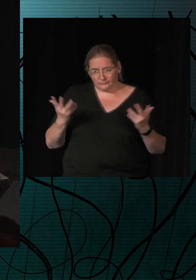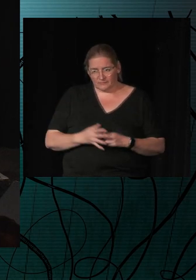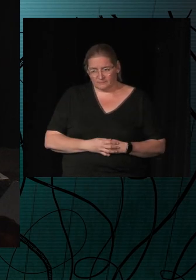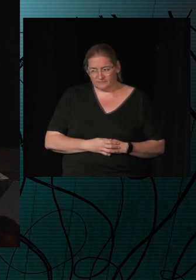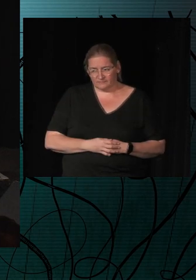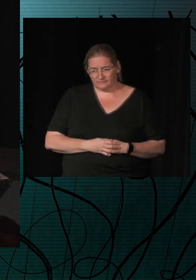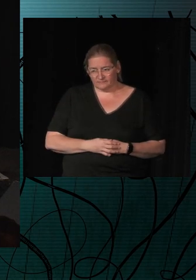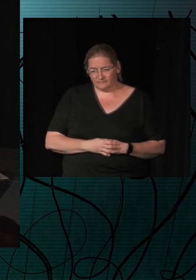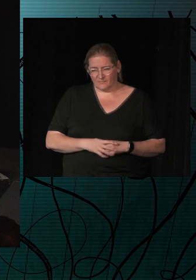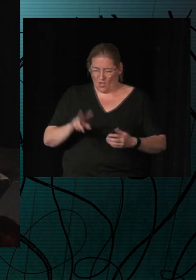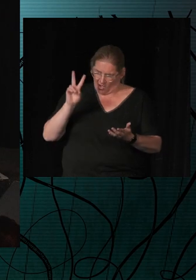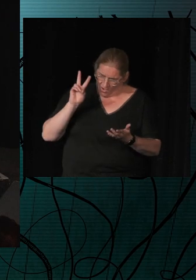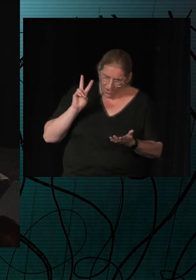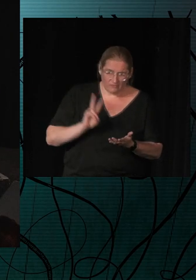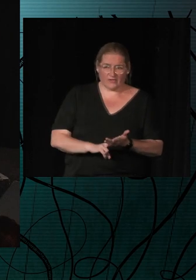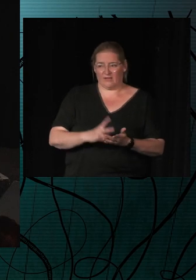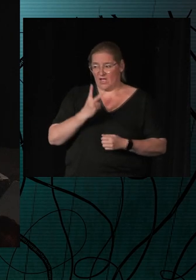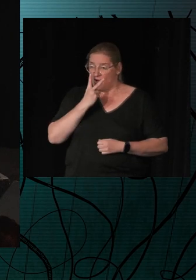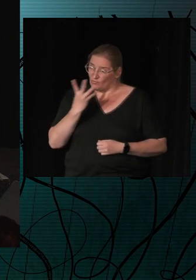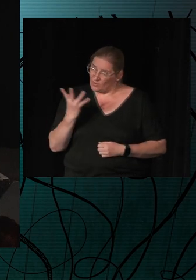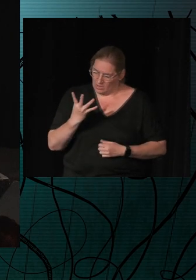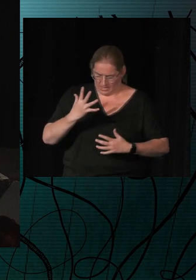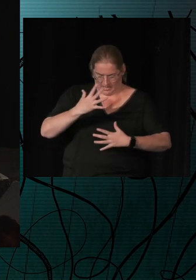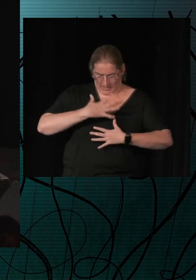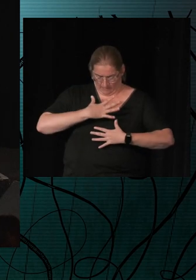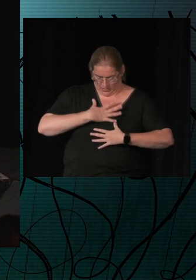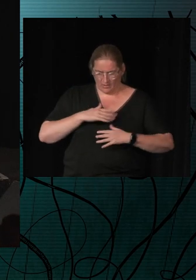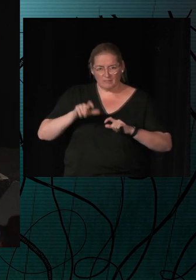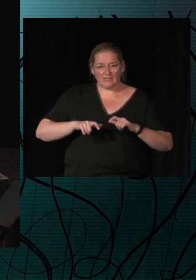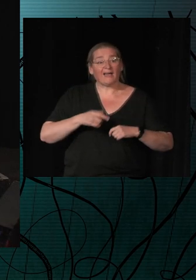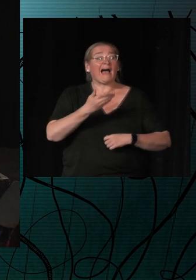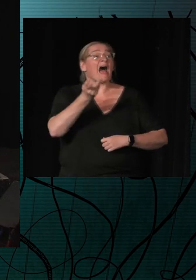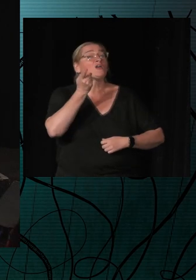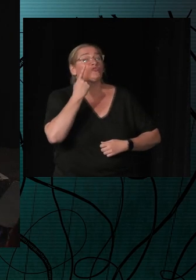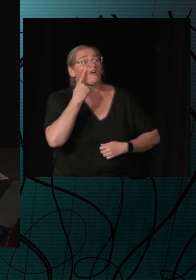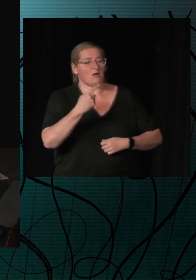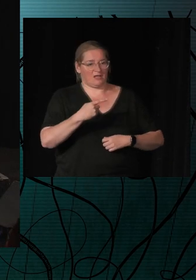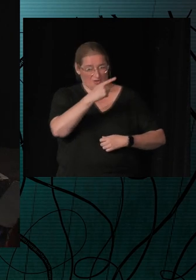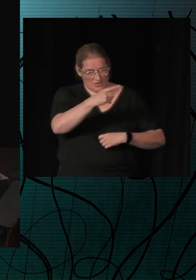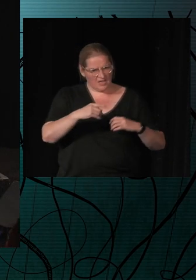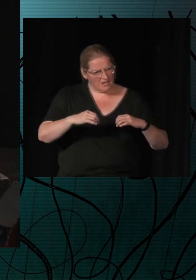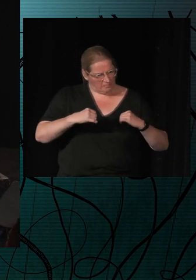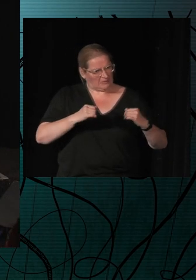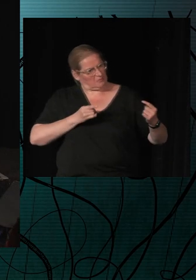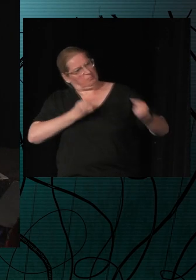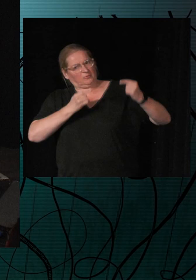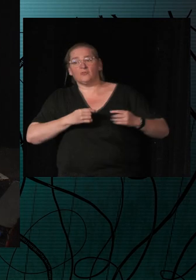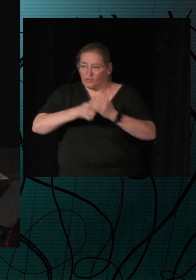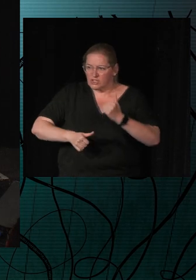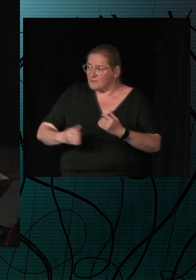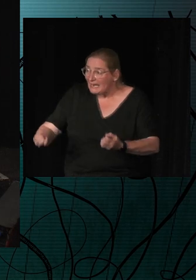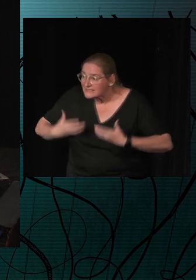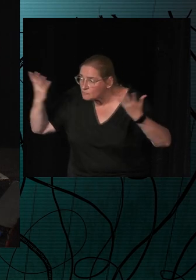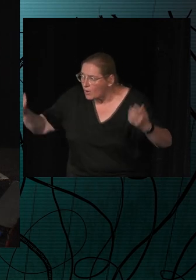en en réel en live c'est ce cette peur transmise de gens qui vont dire ah bah tu vas voir ce boss là tu vas enchier bah laissez-moi